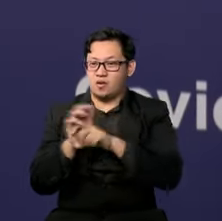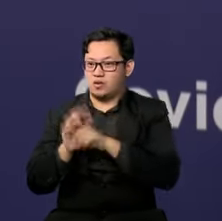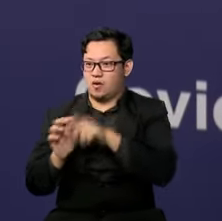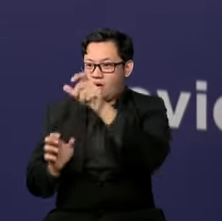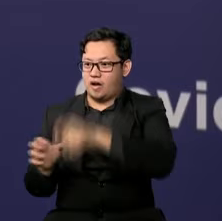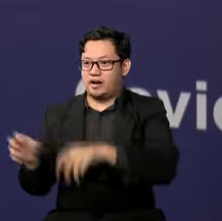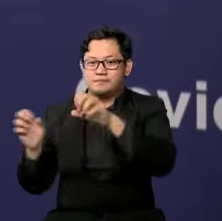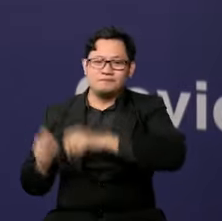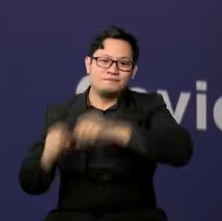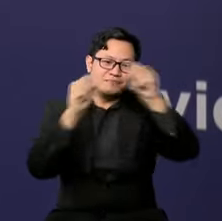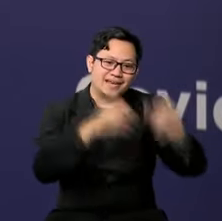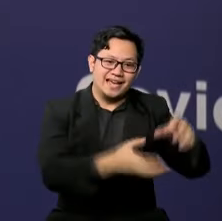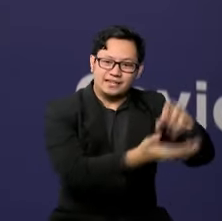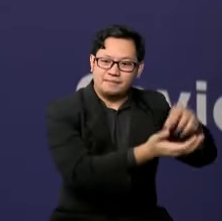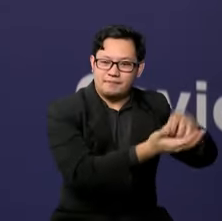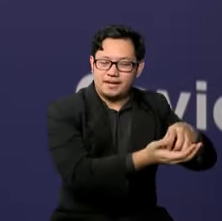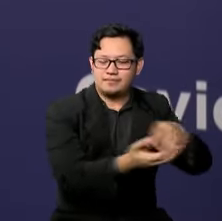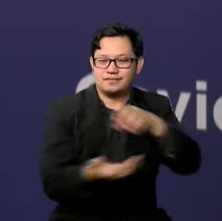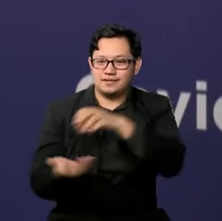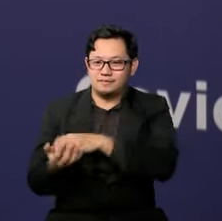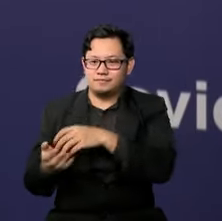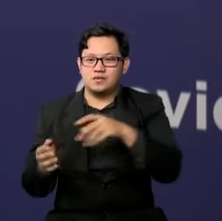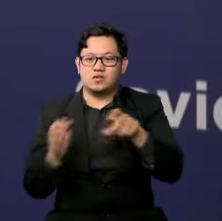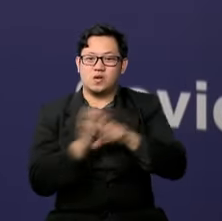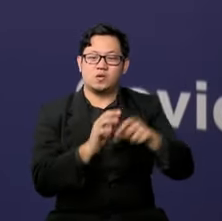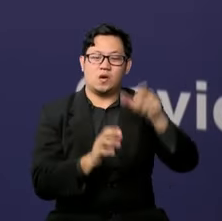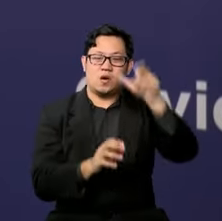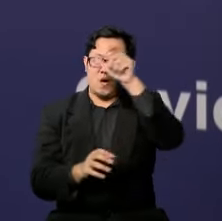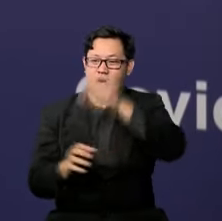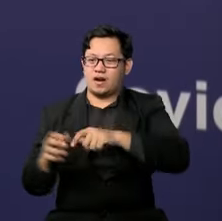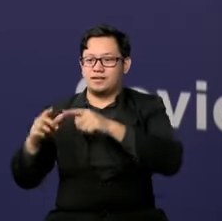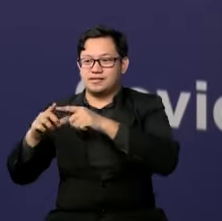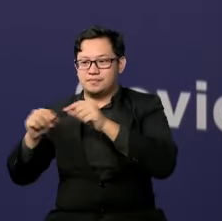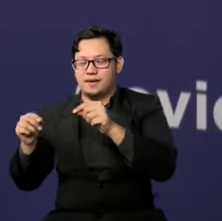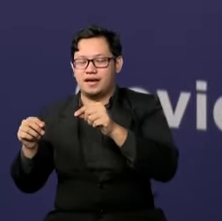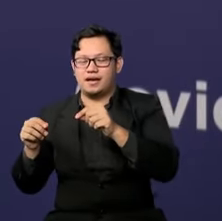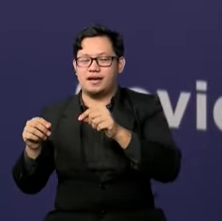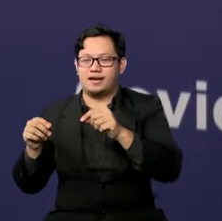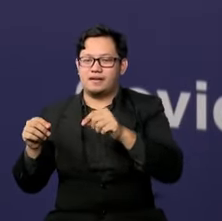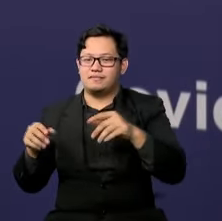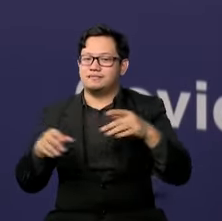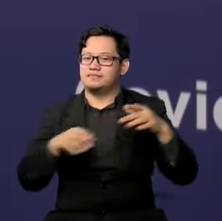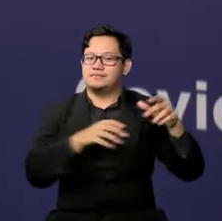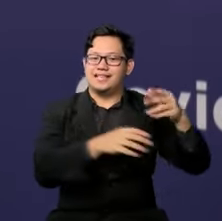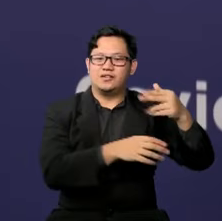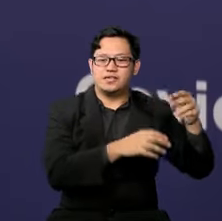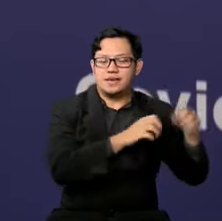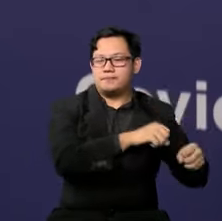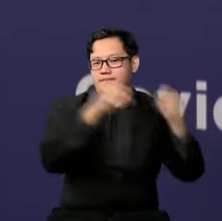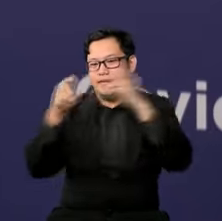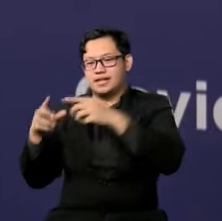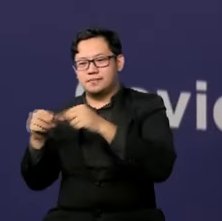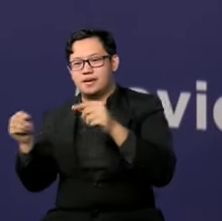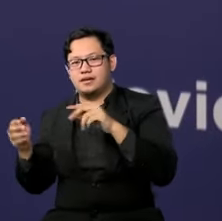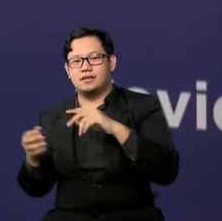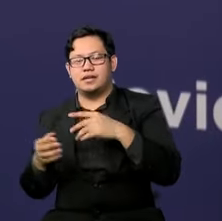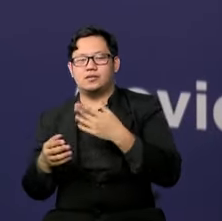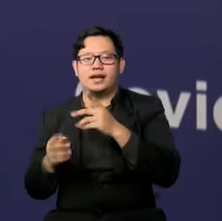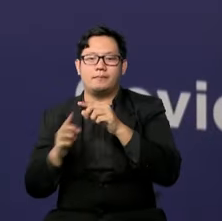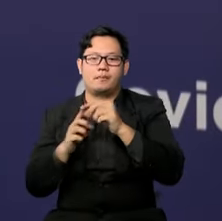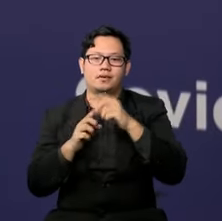specific diseases misalnya orang-orang yang tinggal di Jepang mereka lebih banyak kena kanker usus karena pola makan habit budaya akan berpengaruh